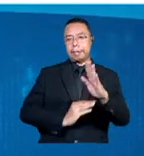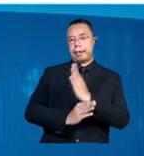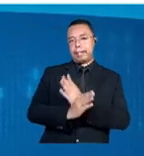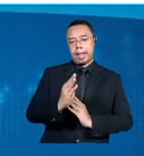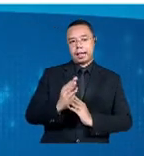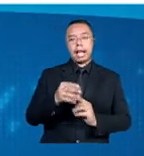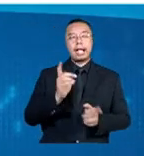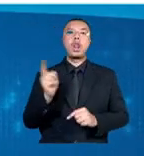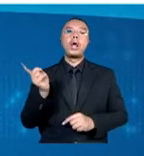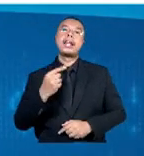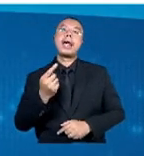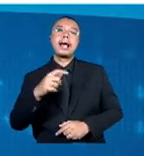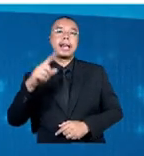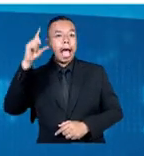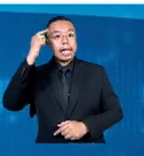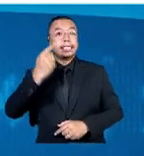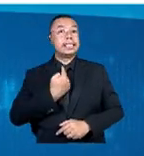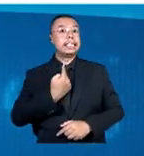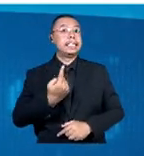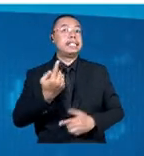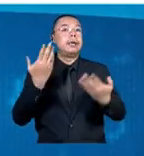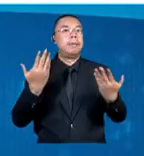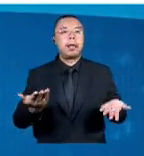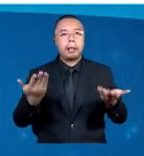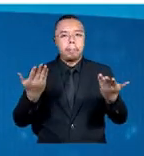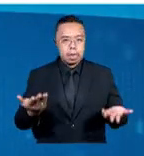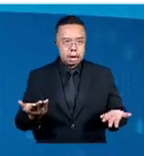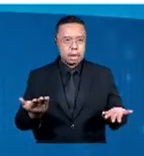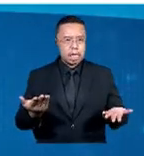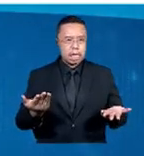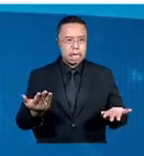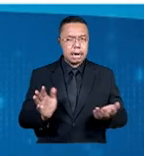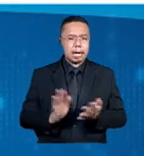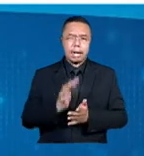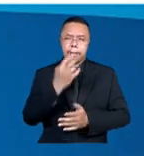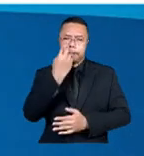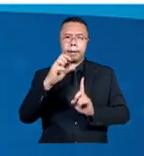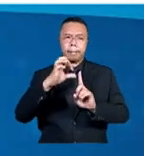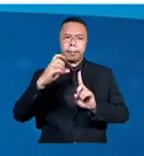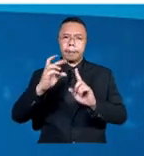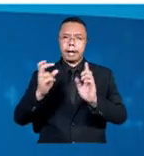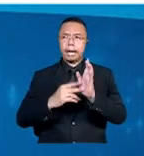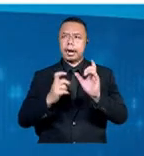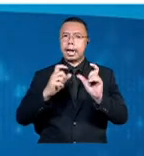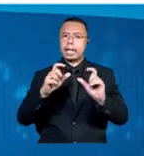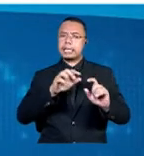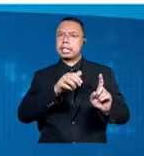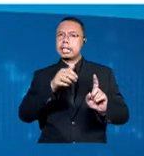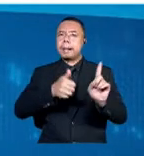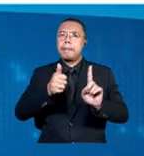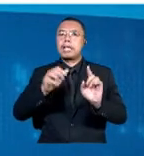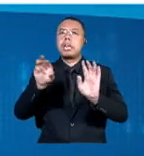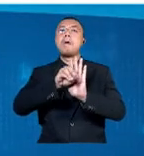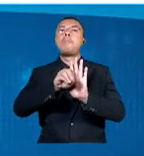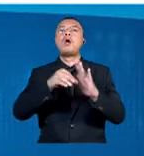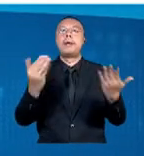disabilitas. Kalau dari kacamata Mbak Angki dulu nih sendiri, bagaimana melihat Peparnas ke-16 ada di Papua